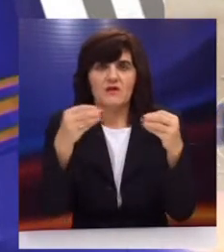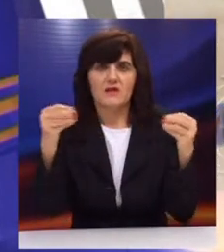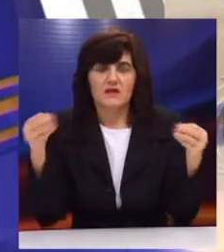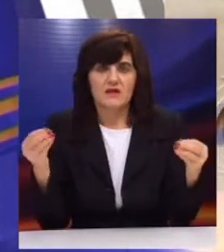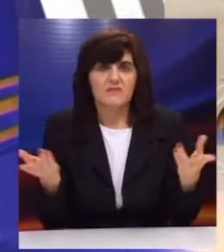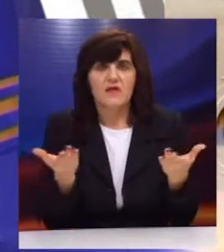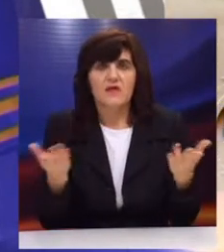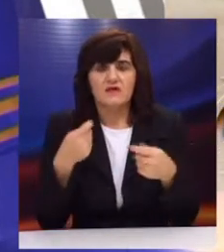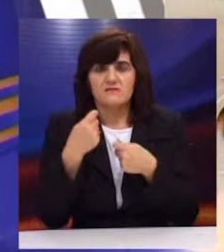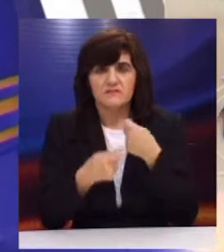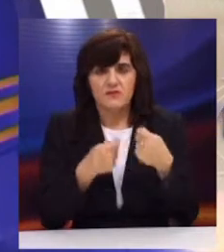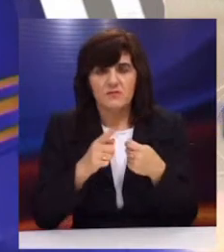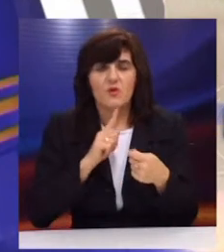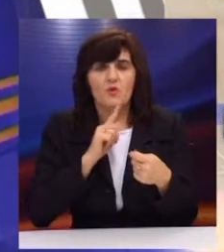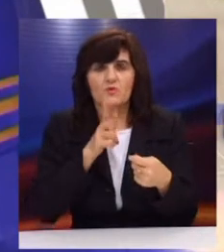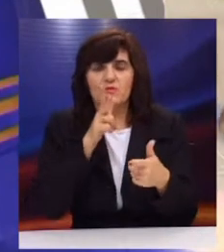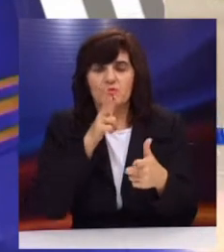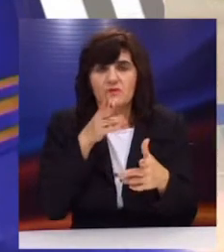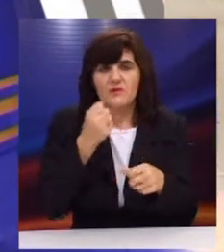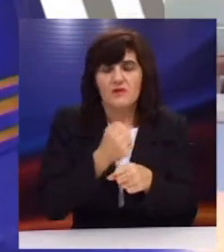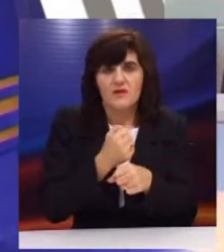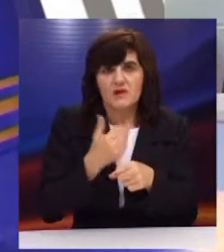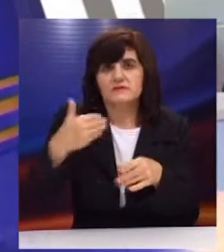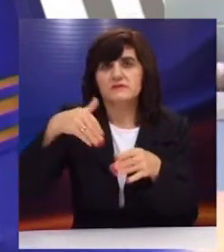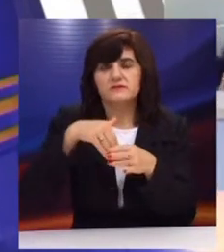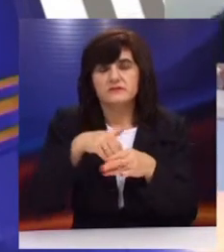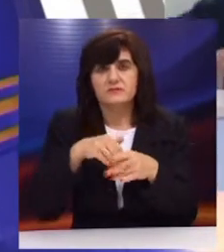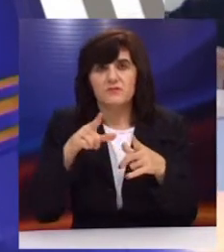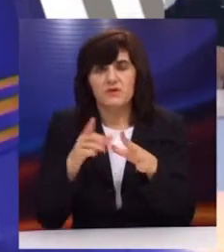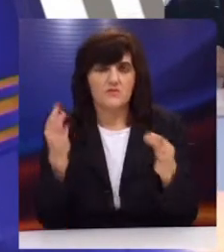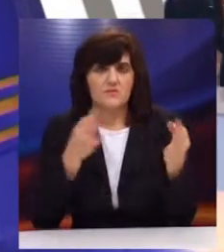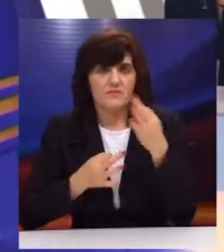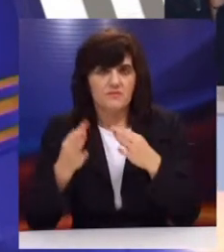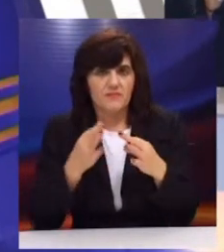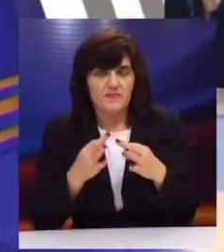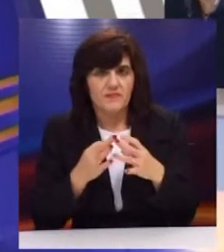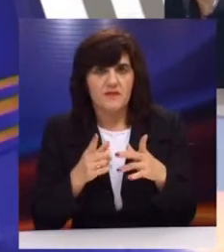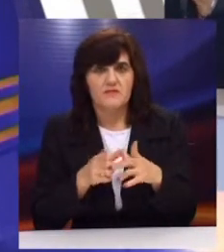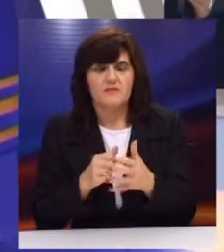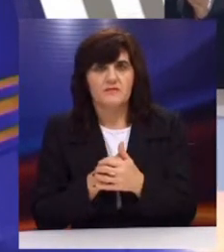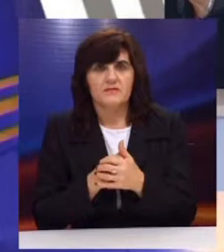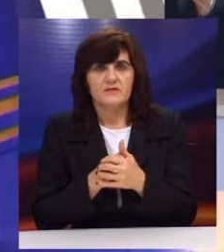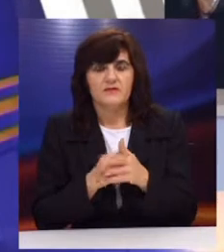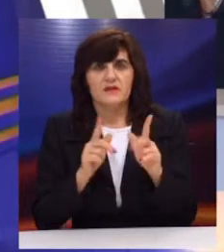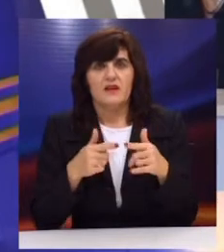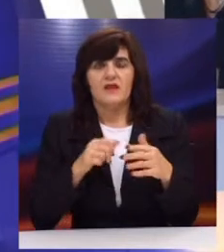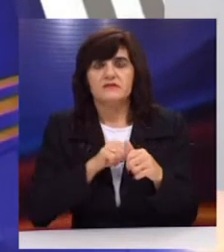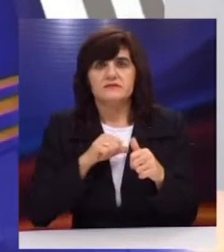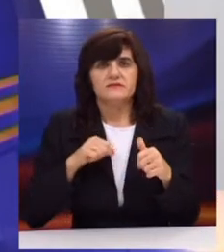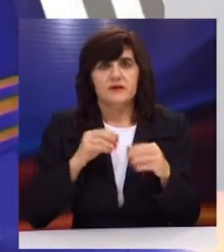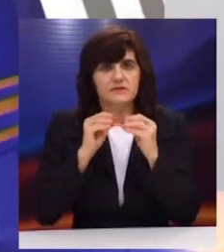sa nezaposlenim osobama koje upućuju na razgovore za posao kod poslodavaca koji imaju potrebu za radnom snagom. Na samim